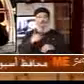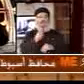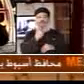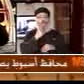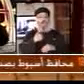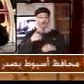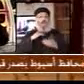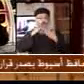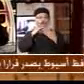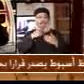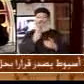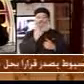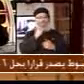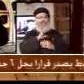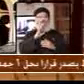عامة؟